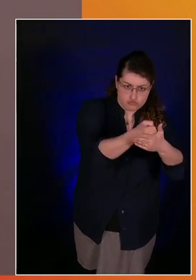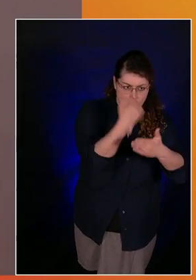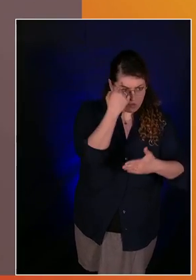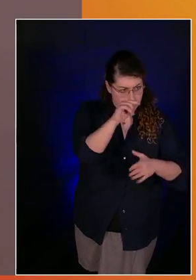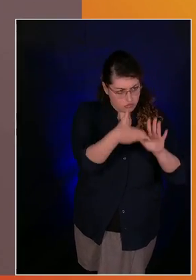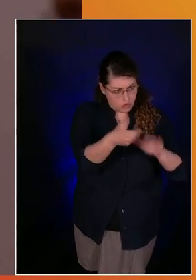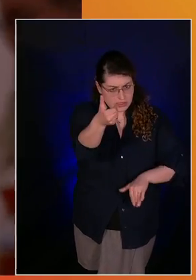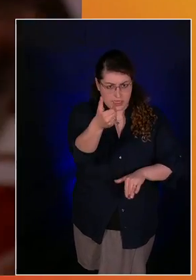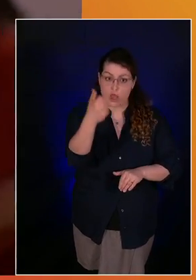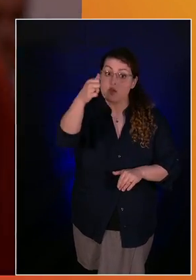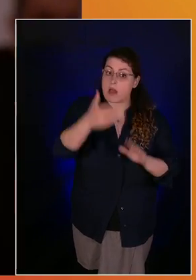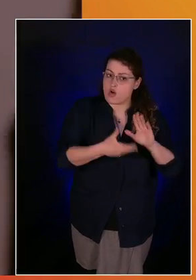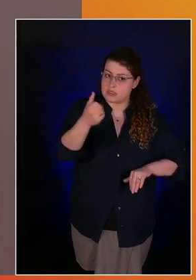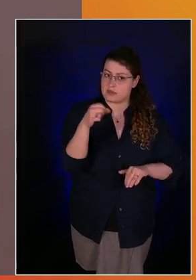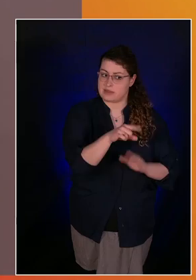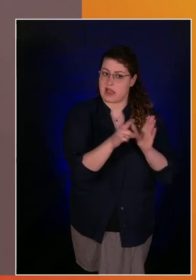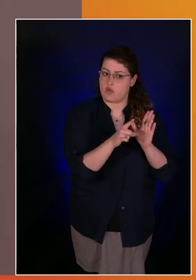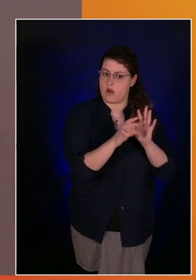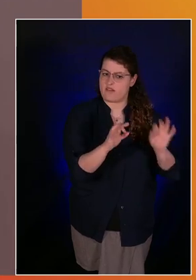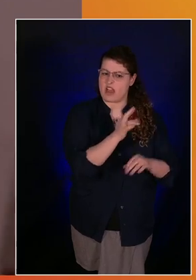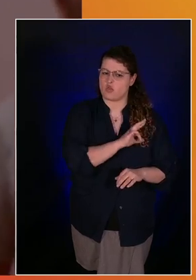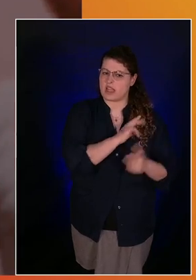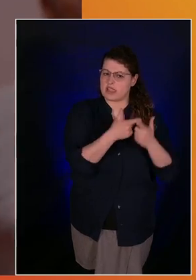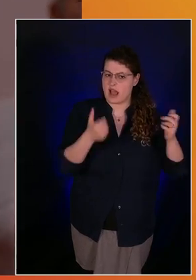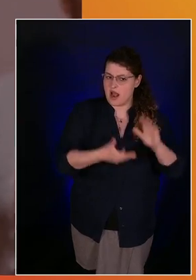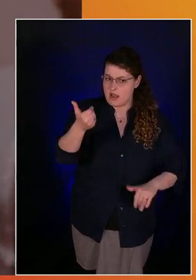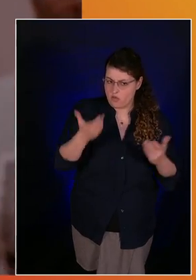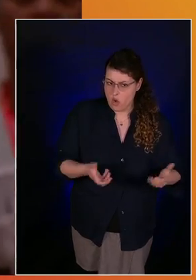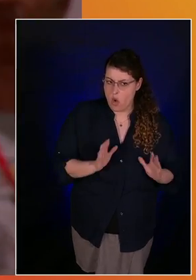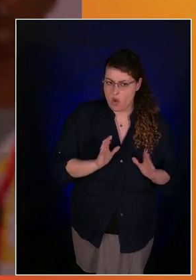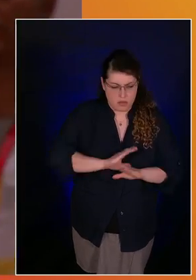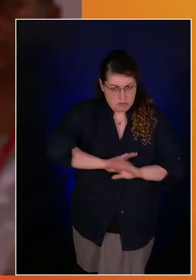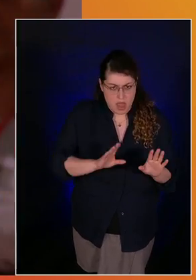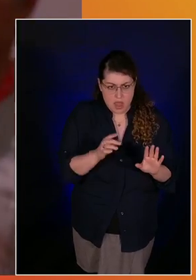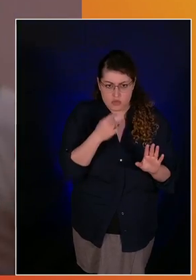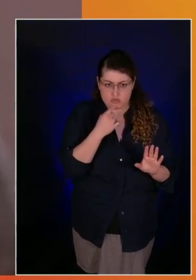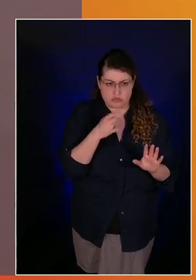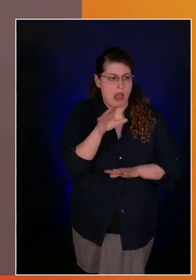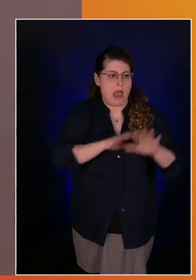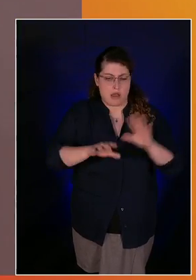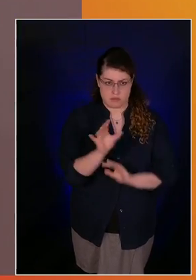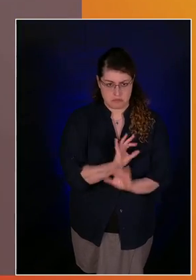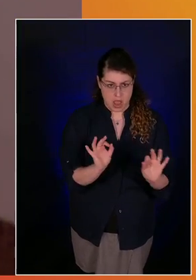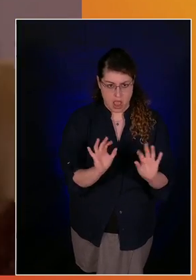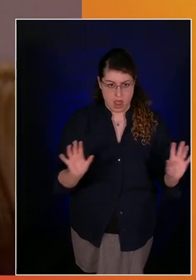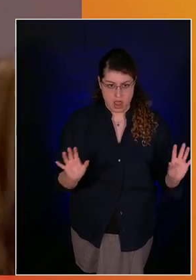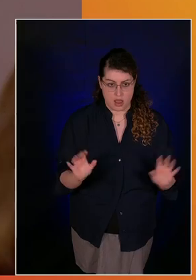et uniquement retirer cette loi célérate sur les retraites ni comis ni compromission mes